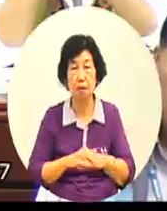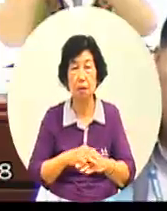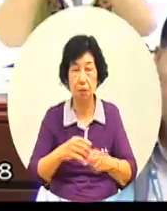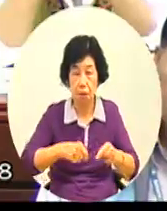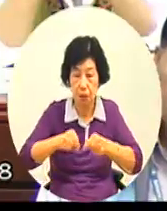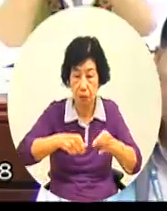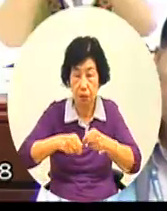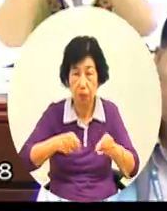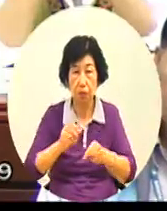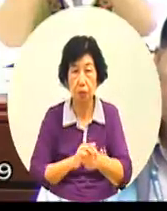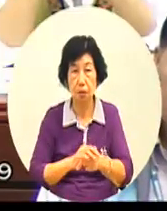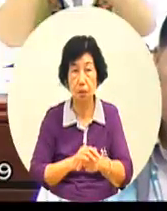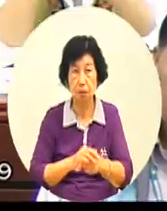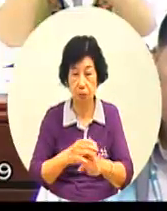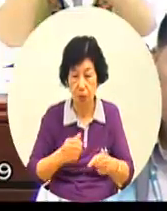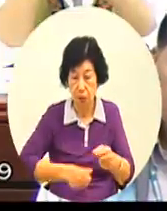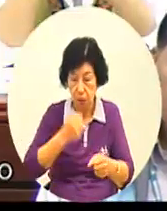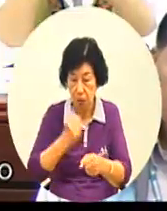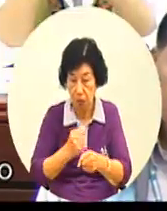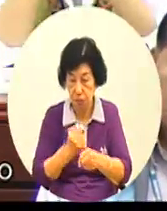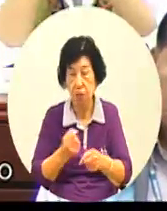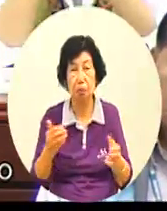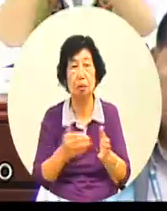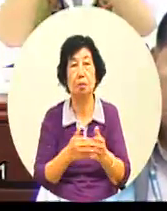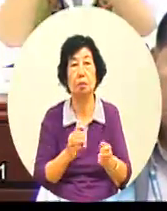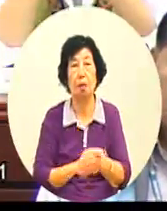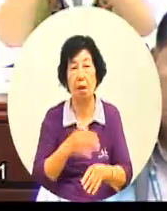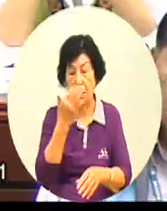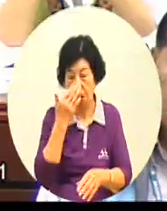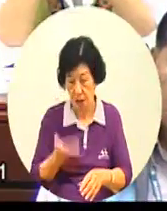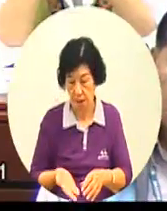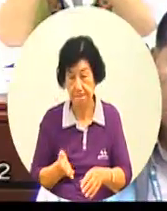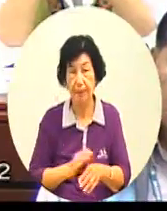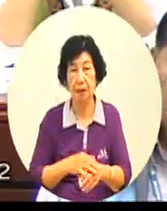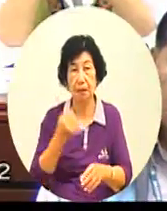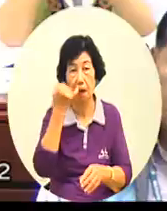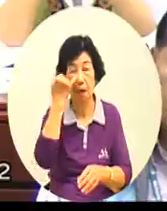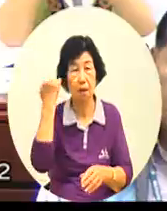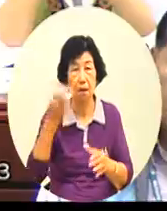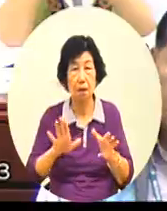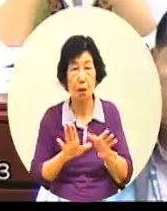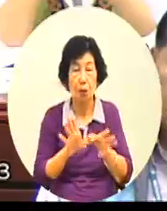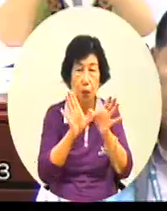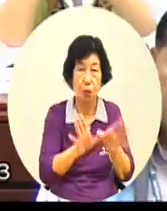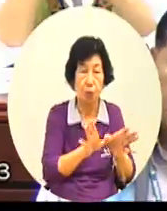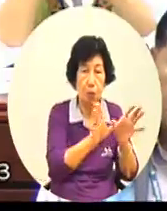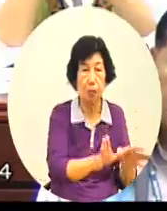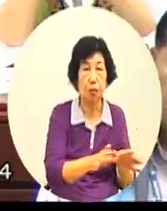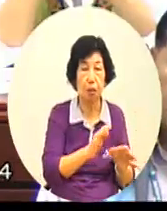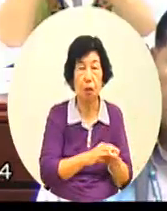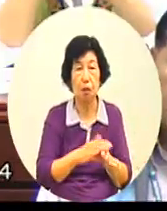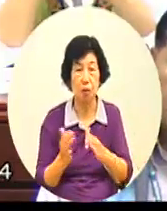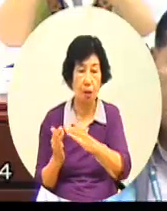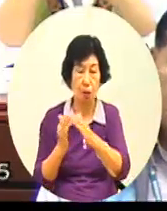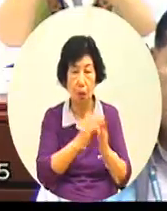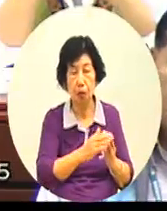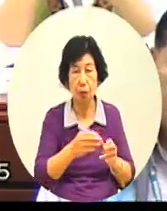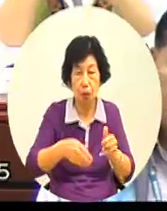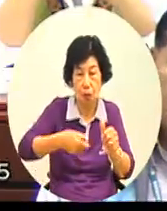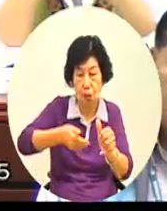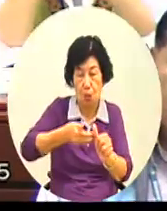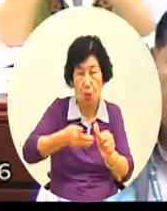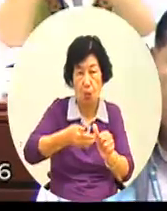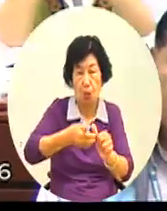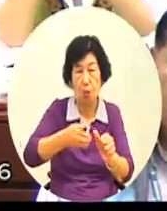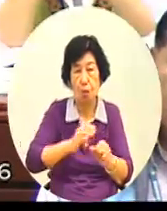计划已经执行结束，那也不叫失败了。现在紫斑蝶的复议我们从上周六我们也跟这个贸管处也做一个很